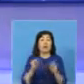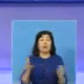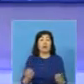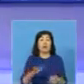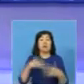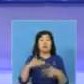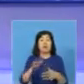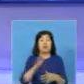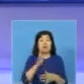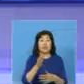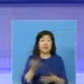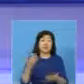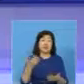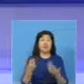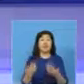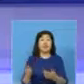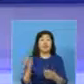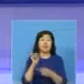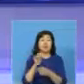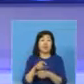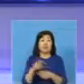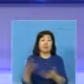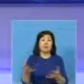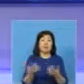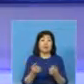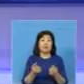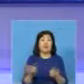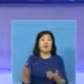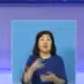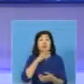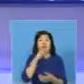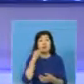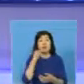5 лет назад, сегодня она получает заказы не только от жителей района, но и из России.